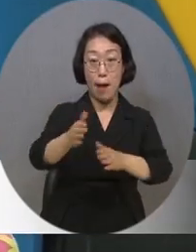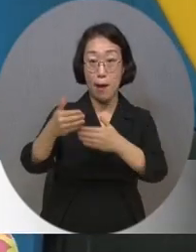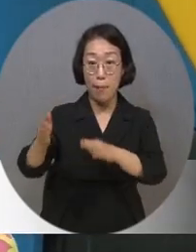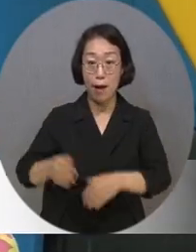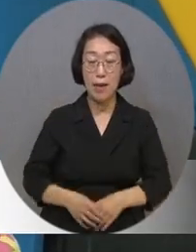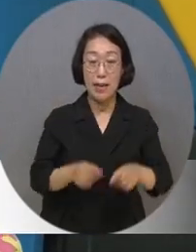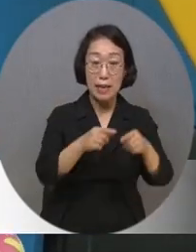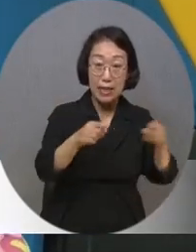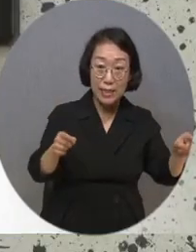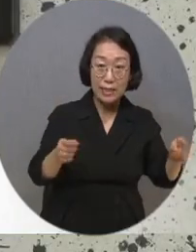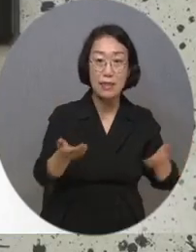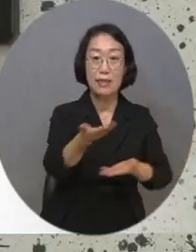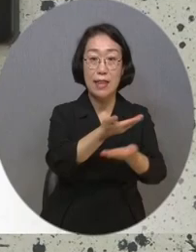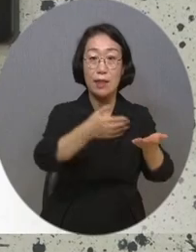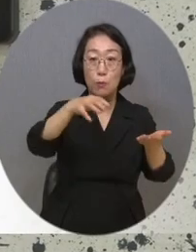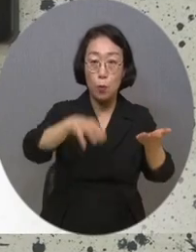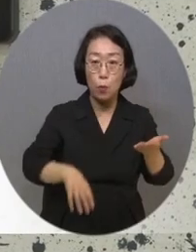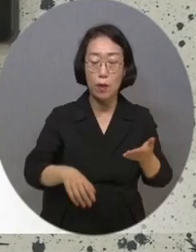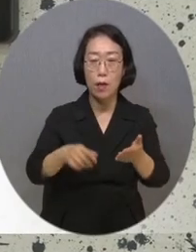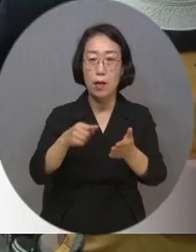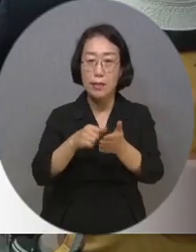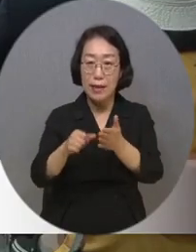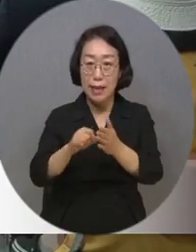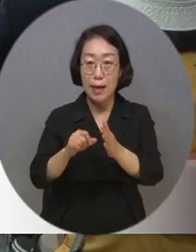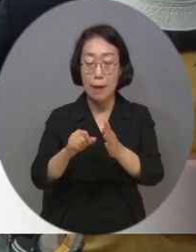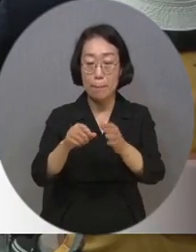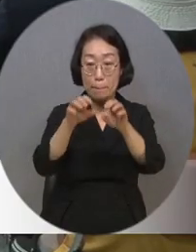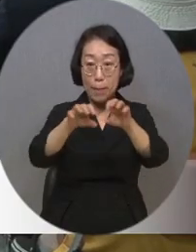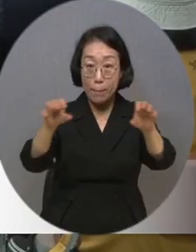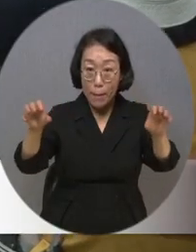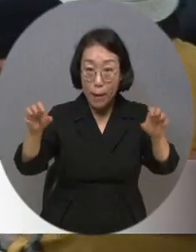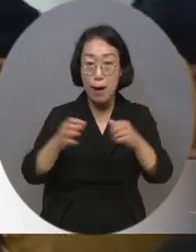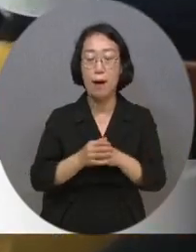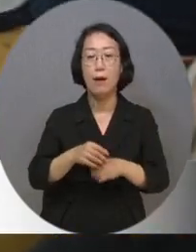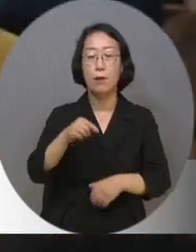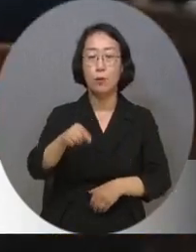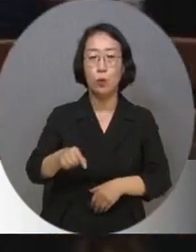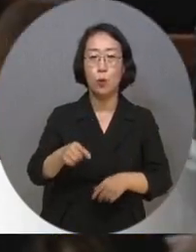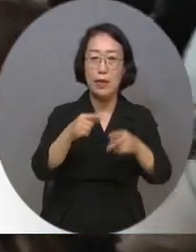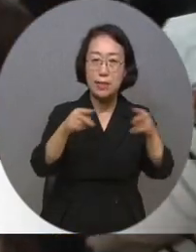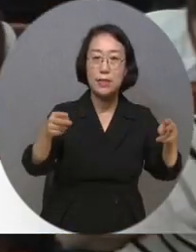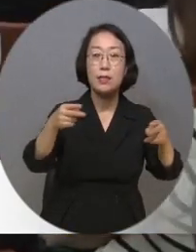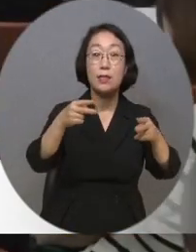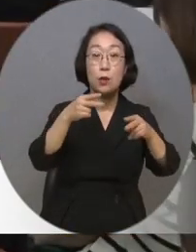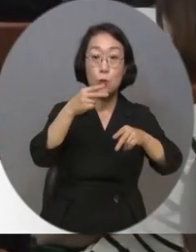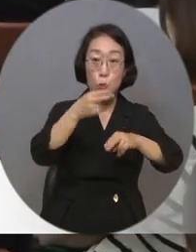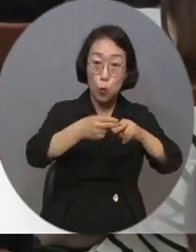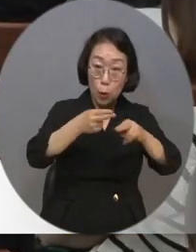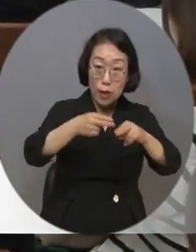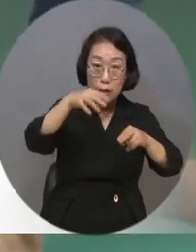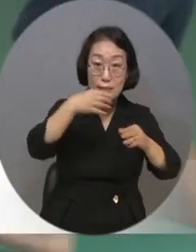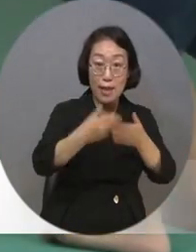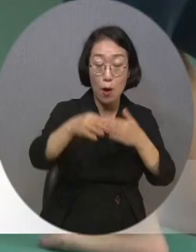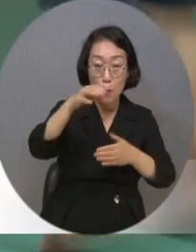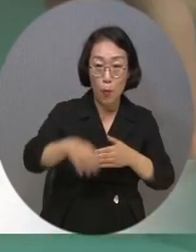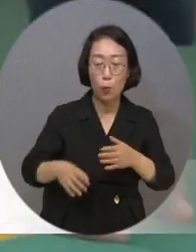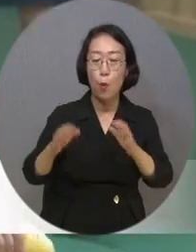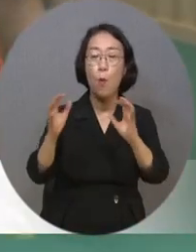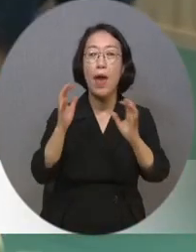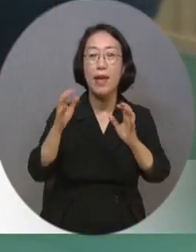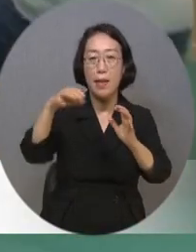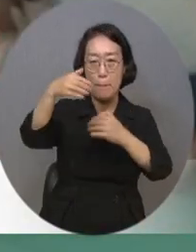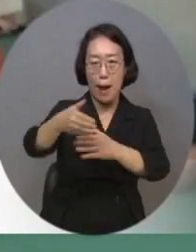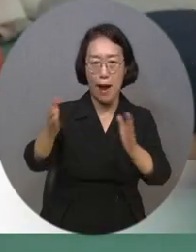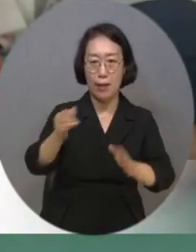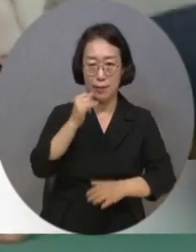공동육아 나눔터와 장난감 도서관 2층은 요리체험실과 회의실 등을 거쳤습니다 돌봄